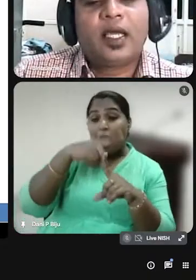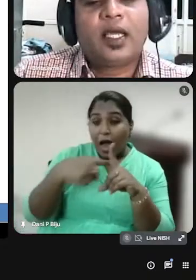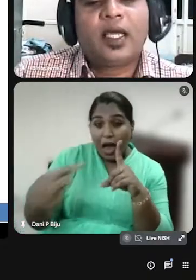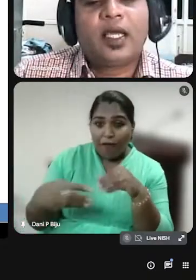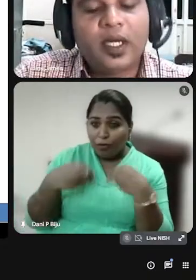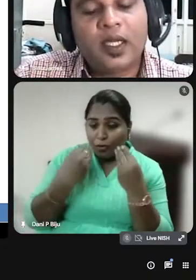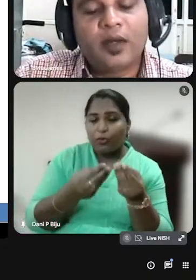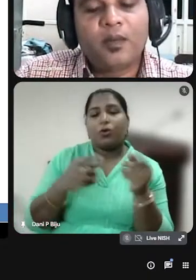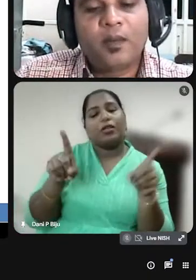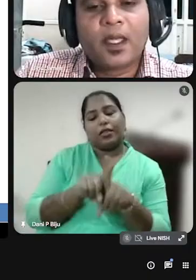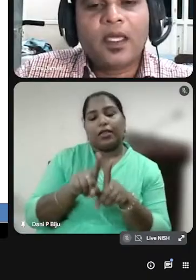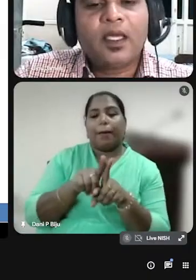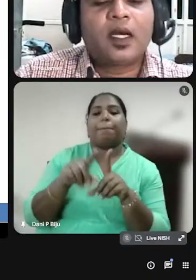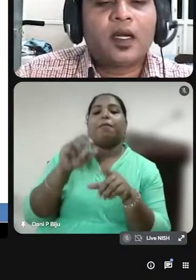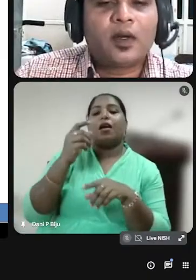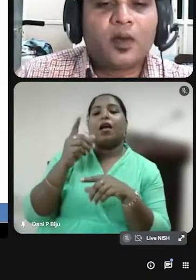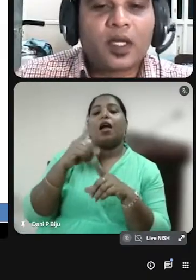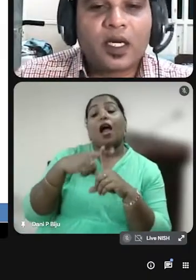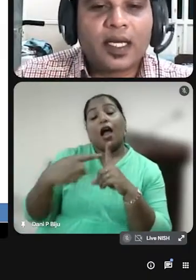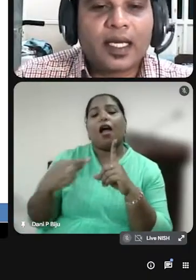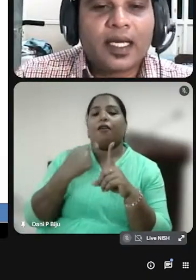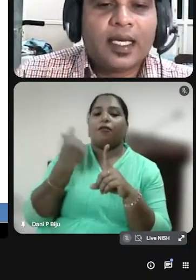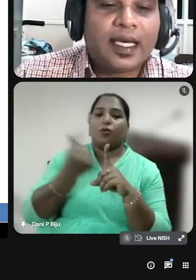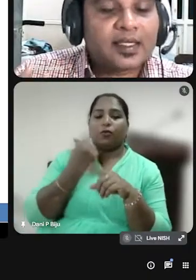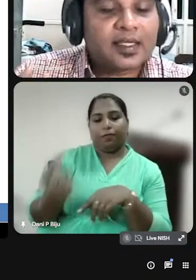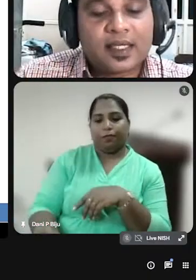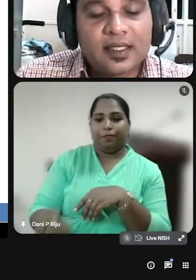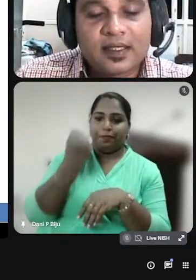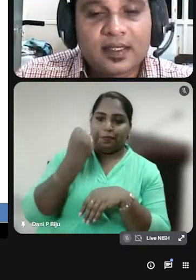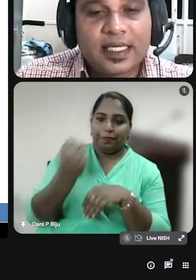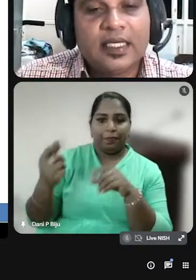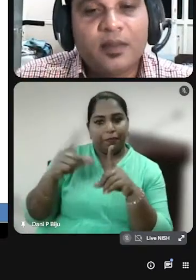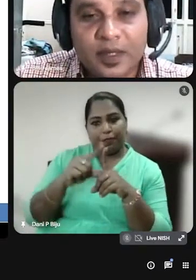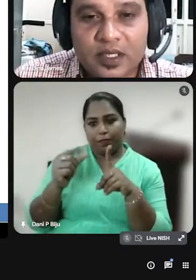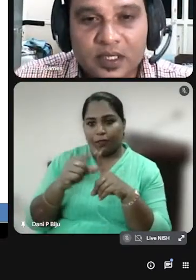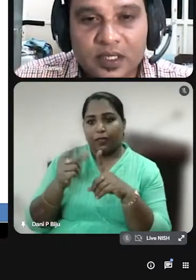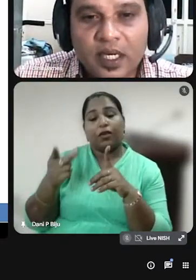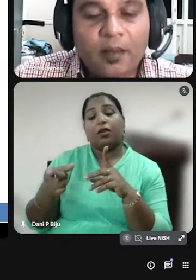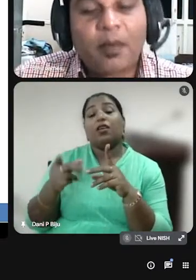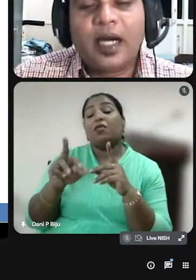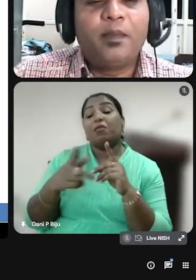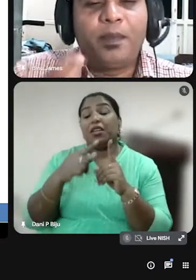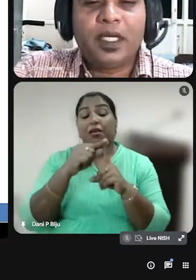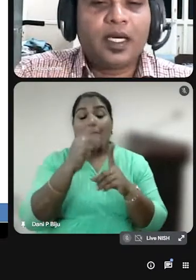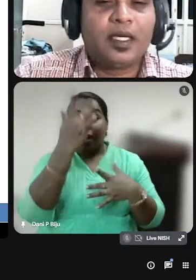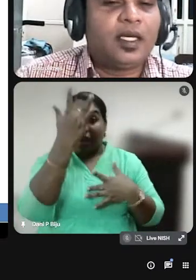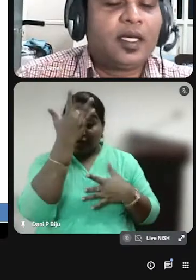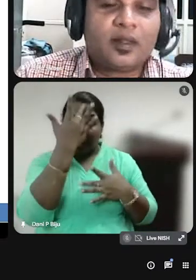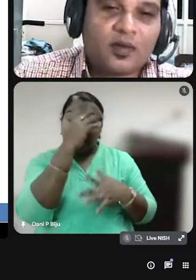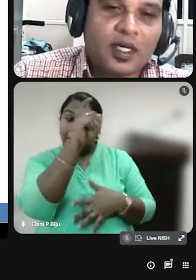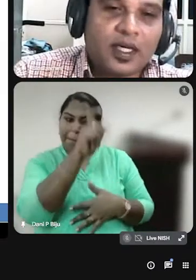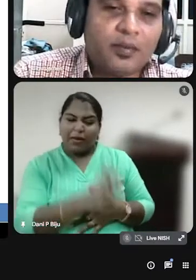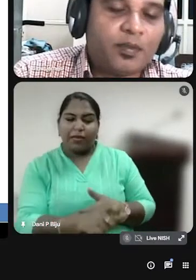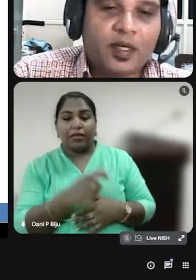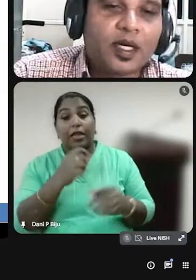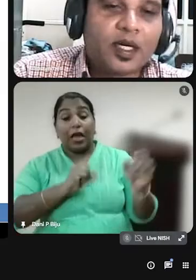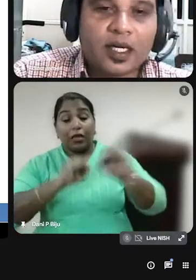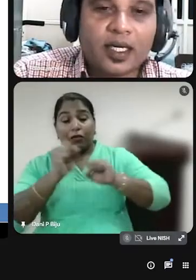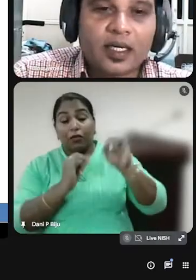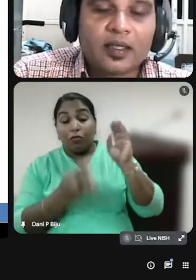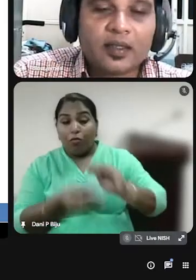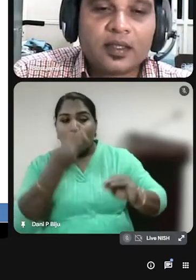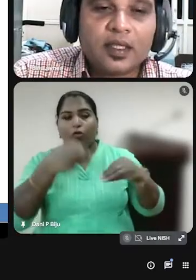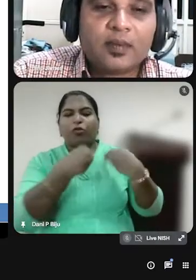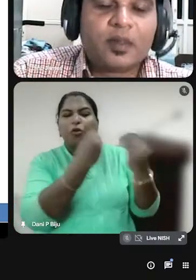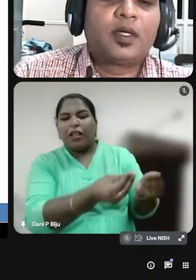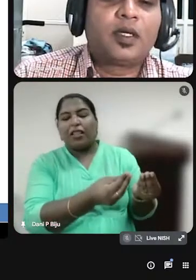എക്സസൈസുകളാണ്. ഒരിക്കലും ഇങ്ങനെയുള്ള രോഗികളെ എക്സസൈസ് ചെയ്യിപ്പിച്ച് മടുപ്പിക്കാതിരിക്കുക എന്നുള്ളത് വളരെ ഇമ്പോർട്ടൻ്റ് ആയിട്ടുള്ള